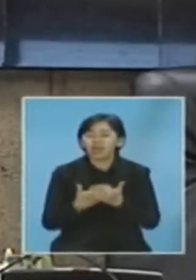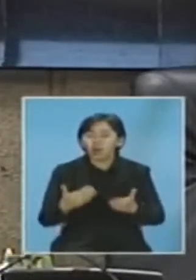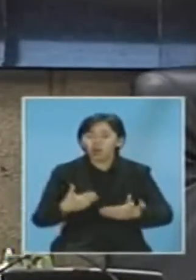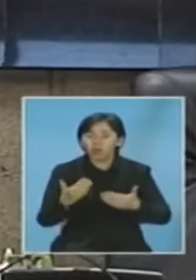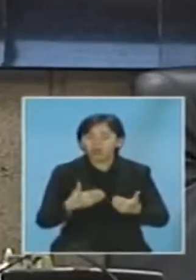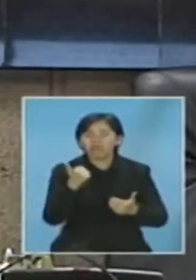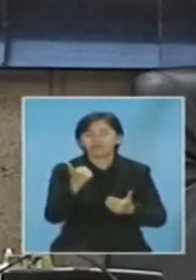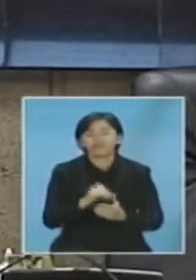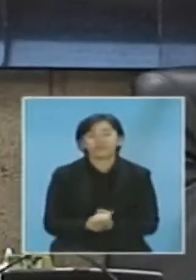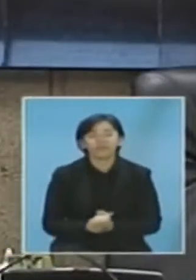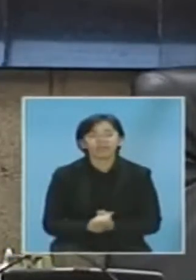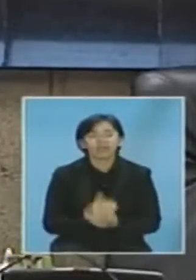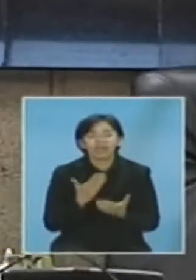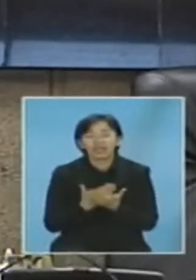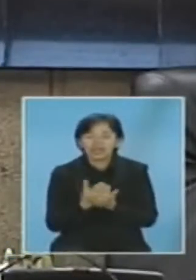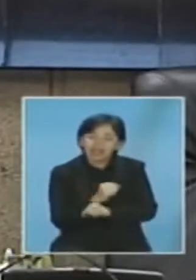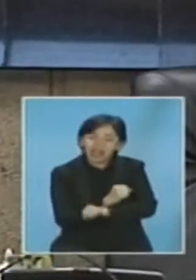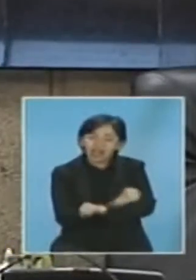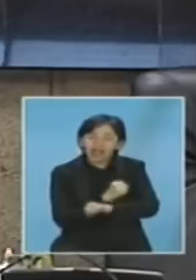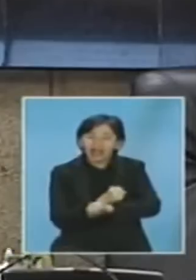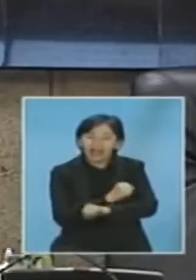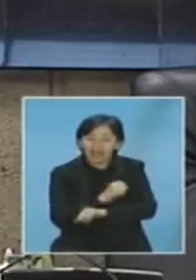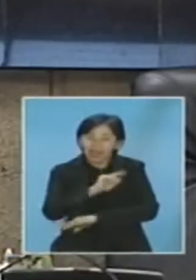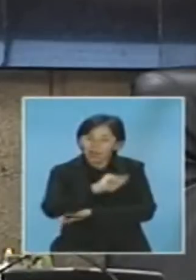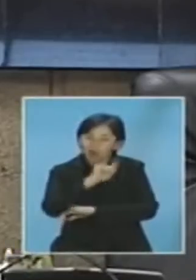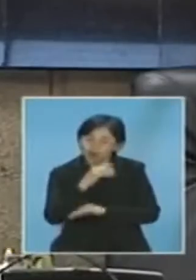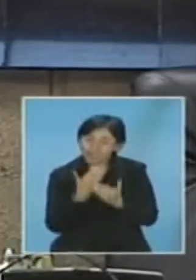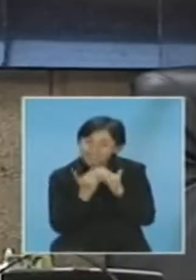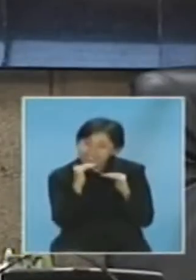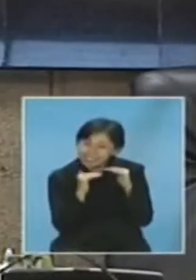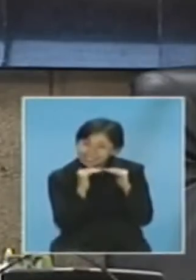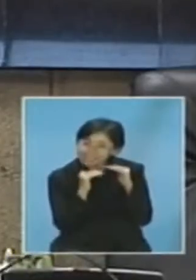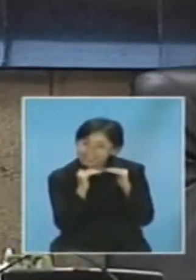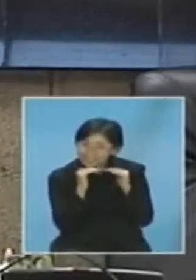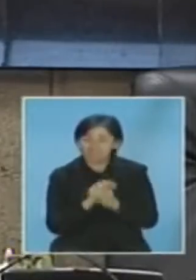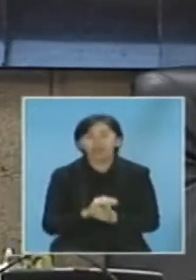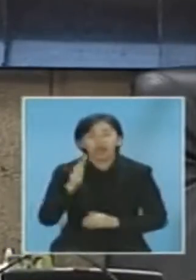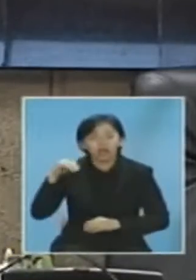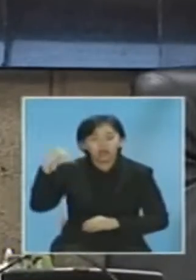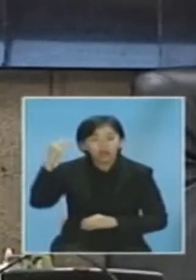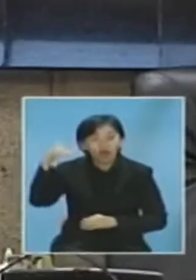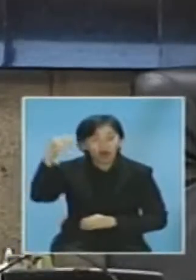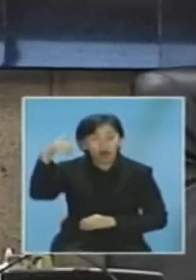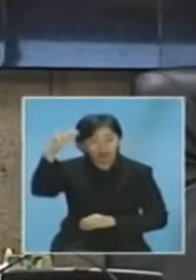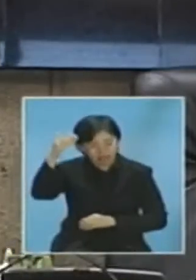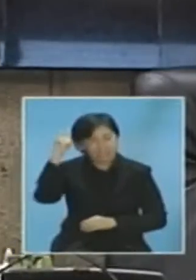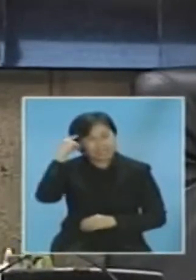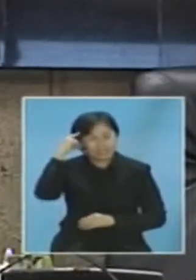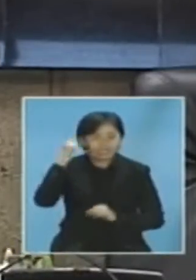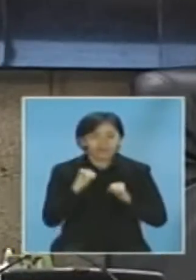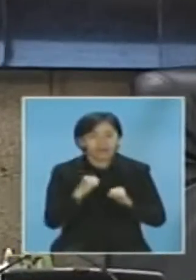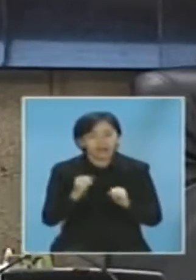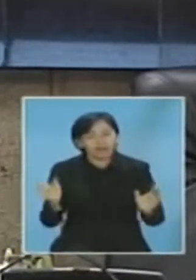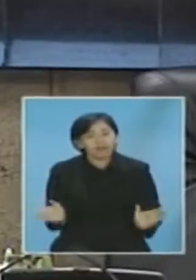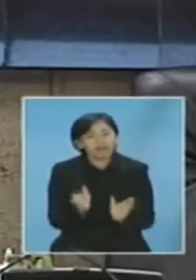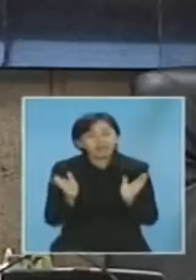ได้ใกล้เคียงกับค่าแรงขั้นต่ำของผู้ใช้แรงงานทั่วไปค่ะและระยะต่อไปก็ต้องเร่งดำเนินการ